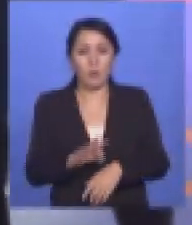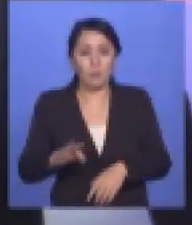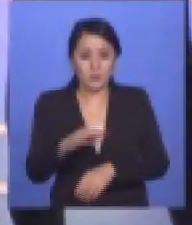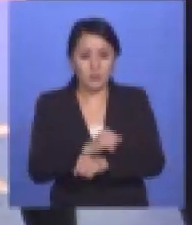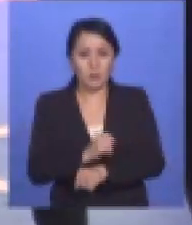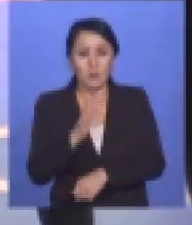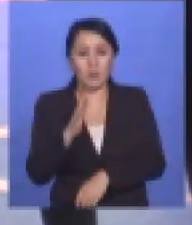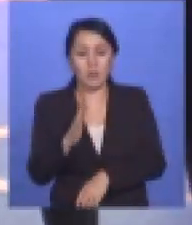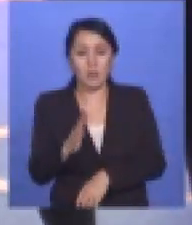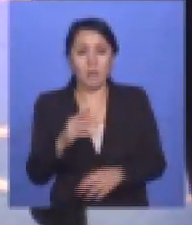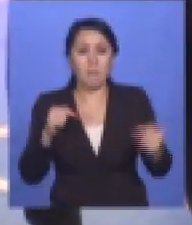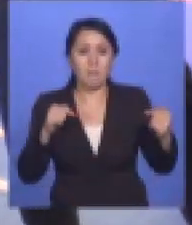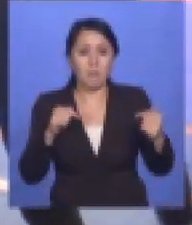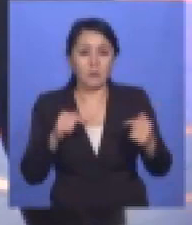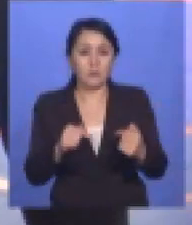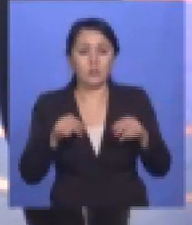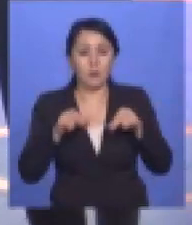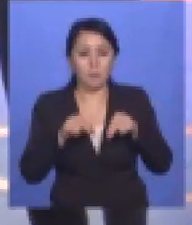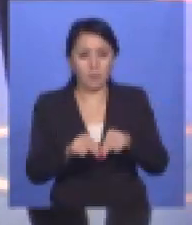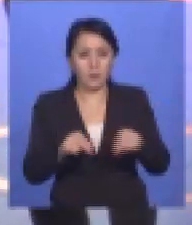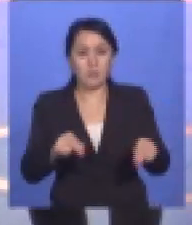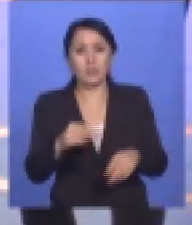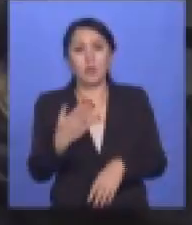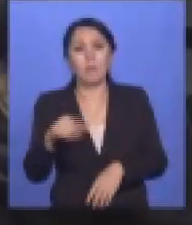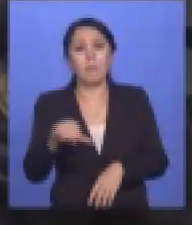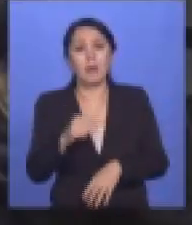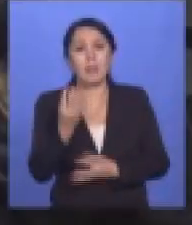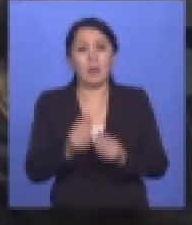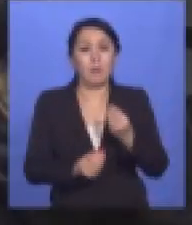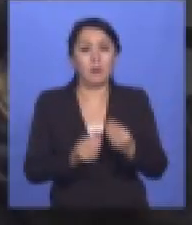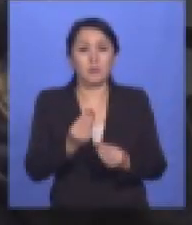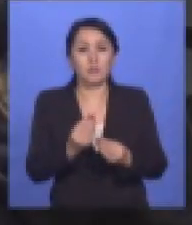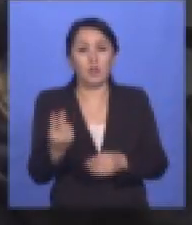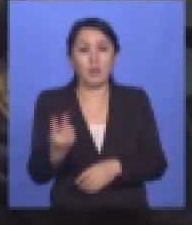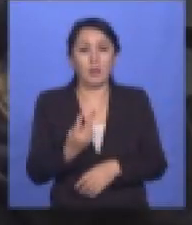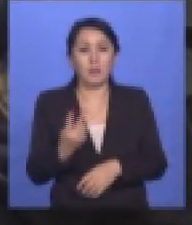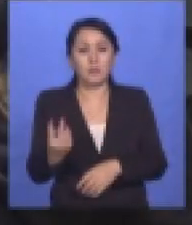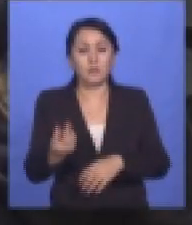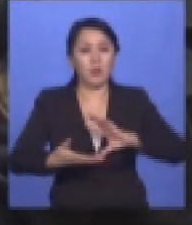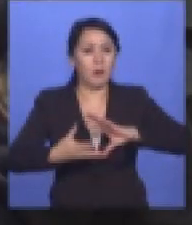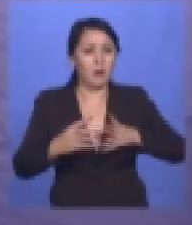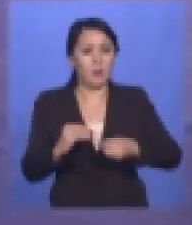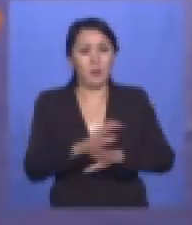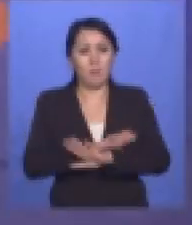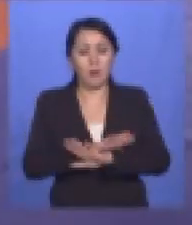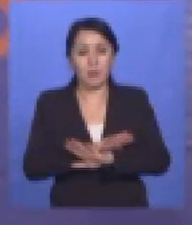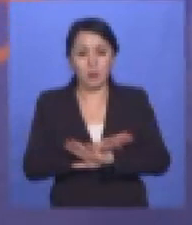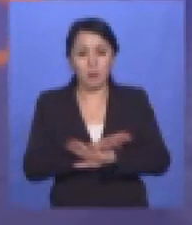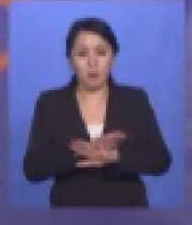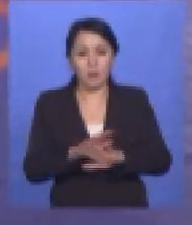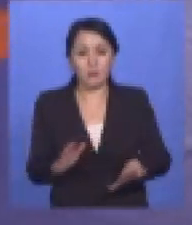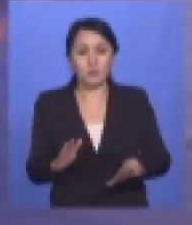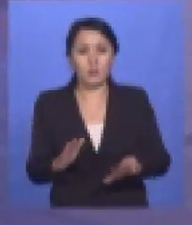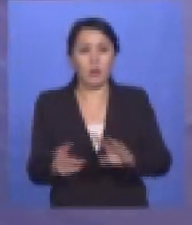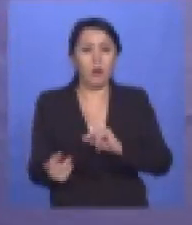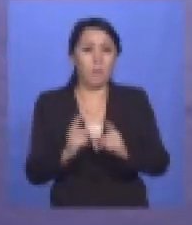қорғауда. Ал оның қарсыласы жергілікті палуан. 5 минуттық кездесудің негізгі уақытында қос тараптан да нәтижелі іс-әрекет болмады. Осылайша белдесу